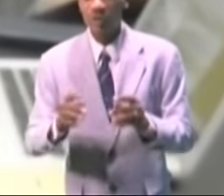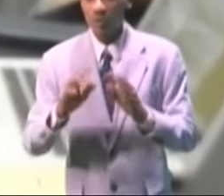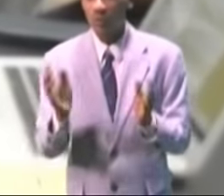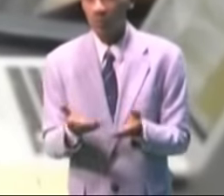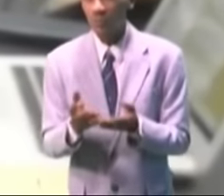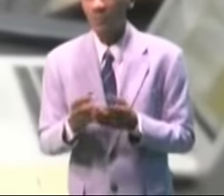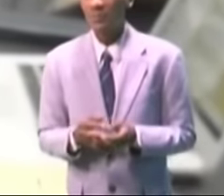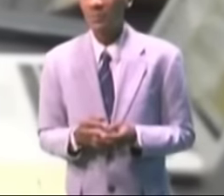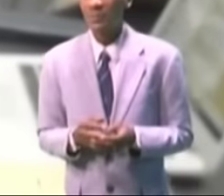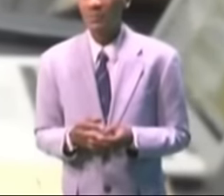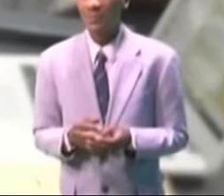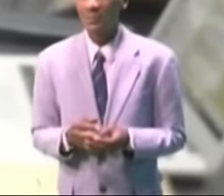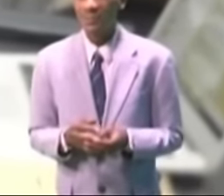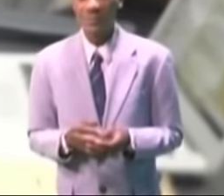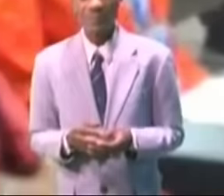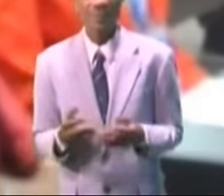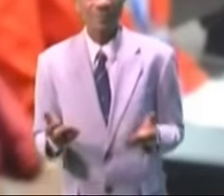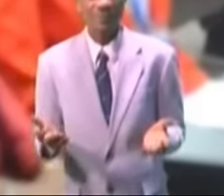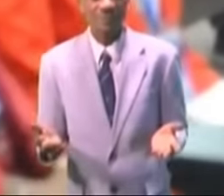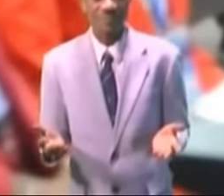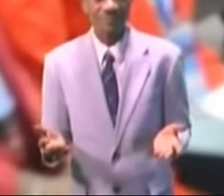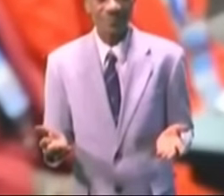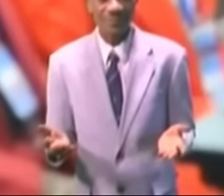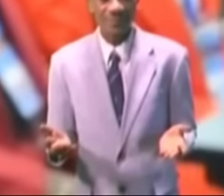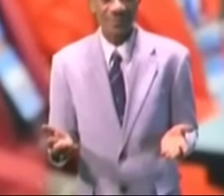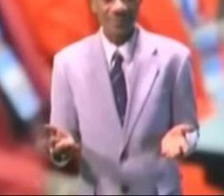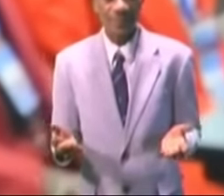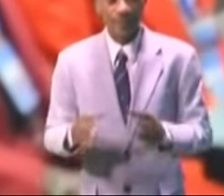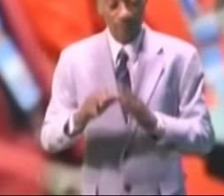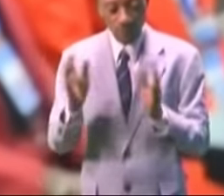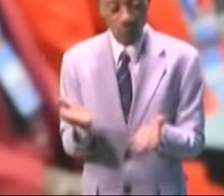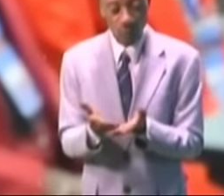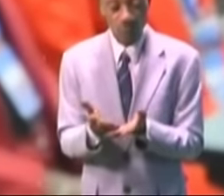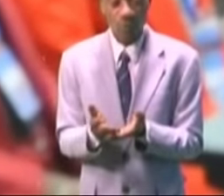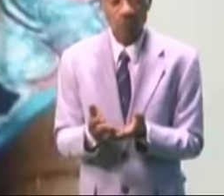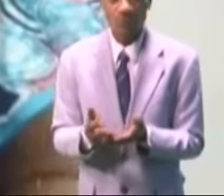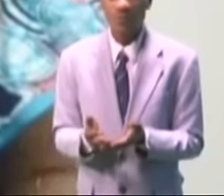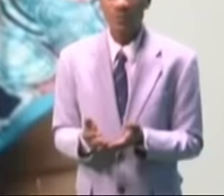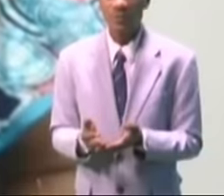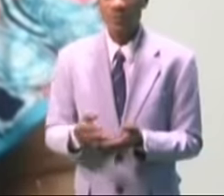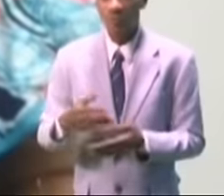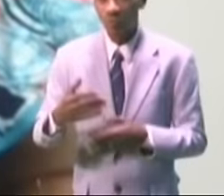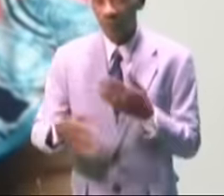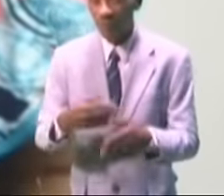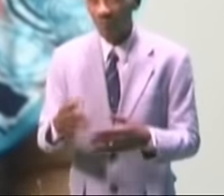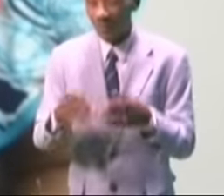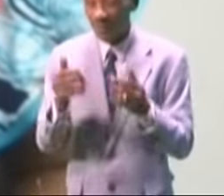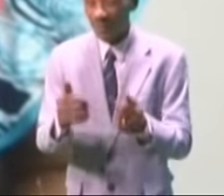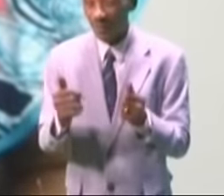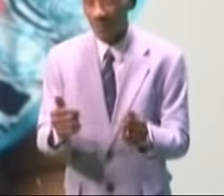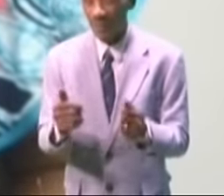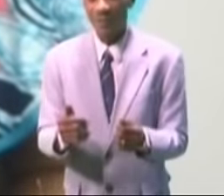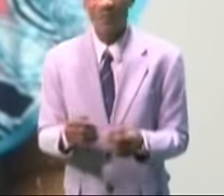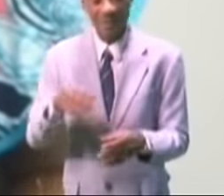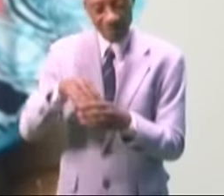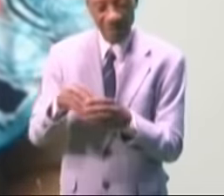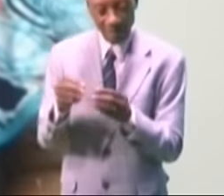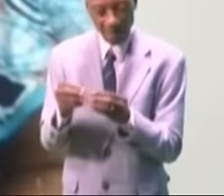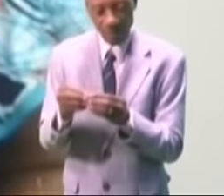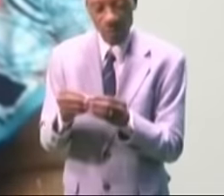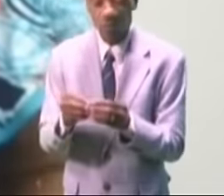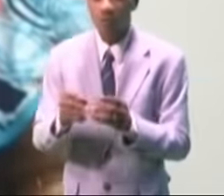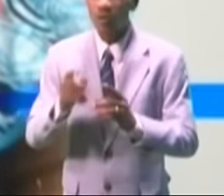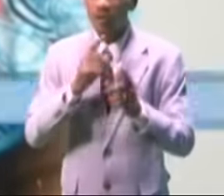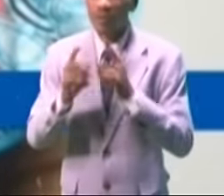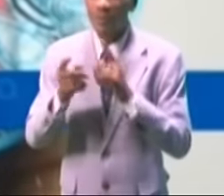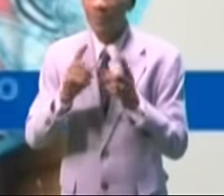de ce séminaire, Christelle Mpongo, éditrice du magazine Femmes d'Afrique, explique le bien fondé de cette formation.